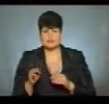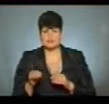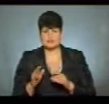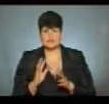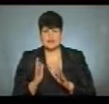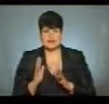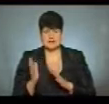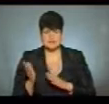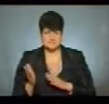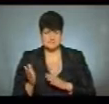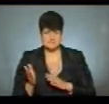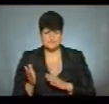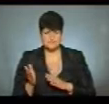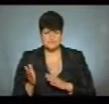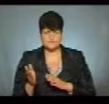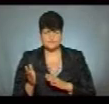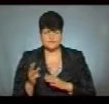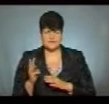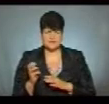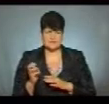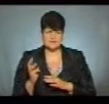лісу. Це